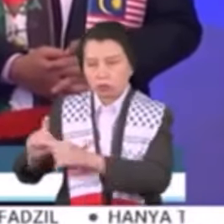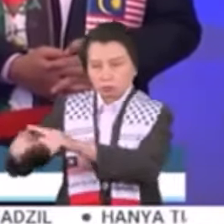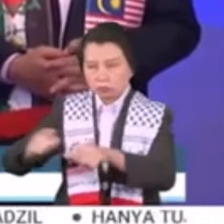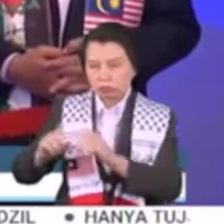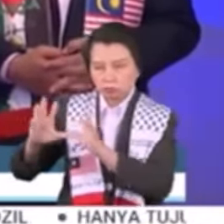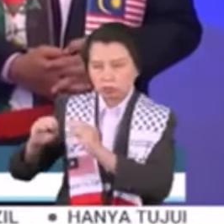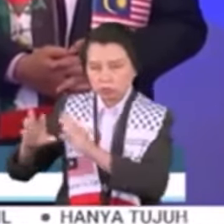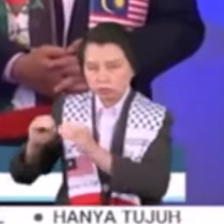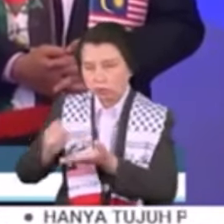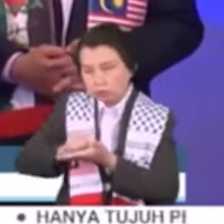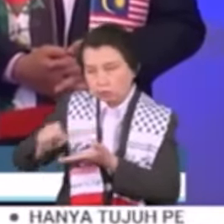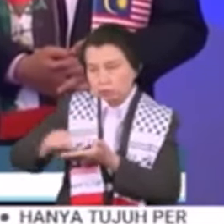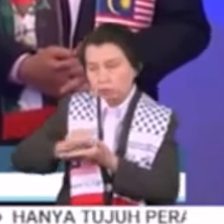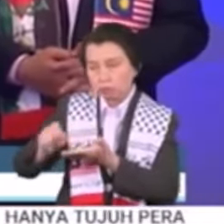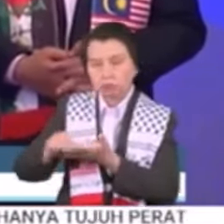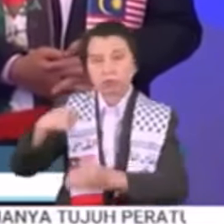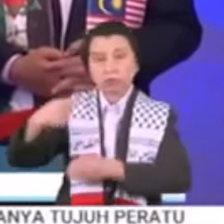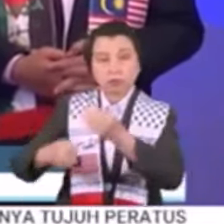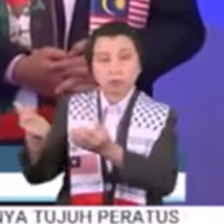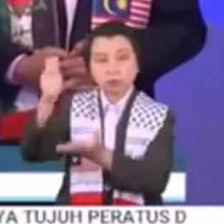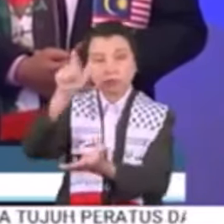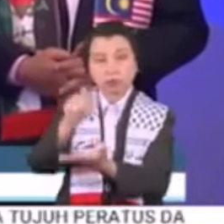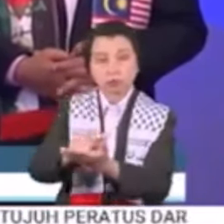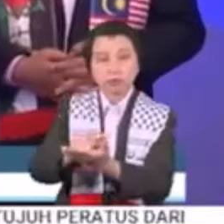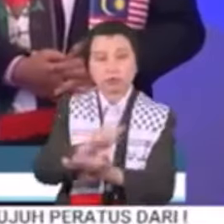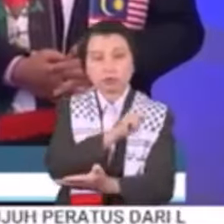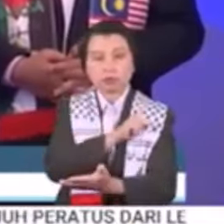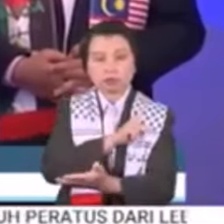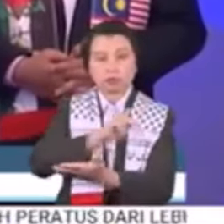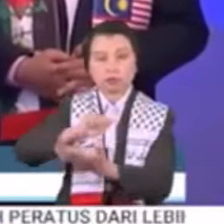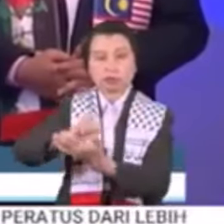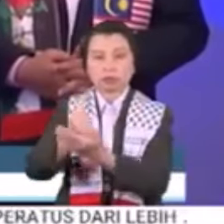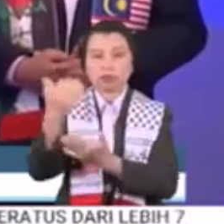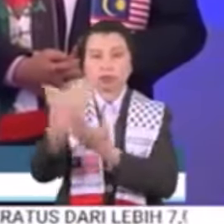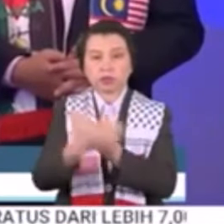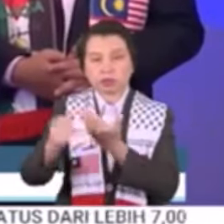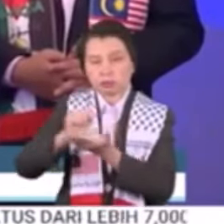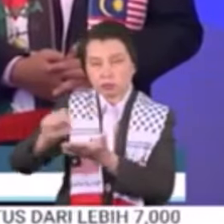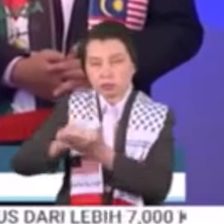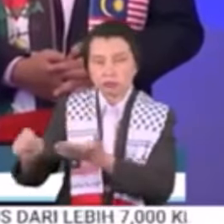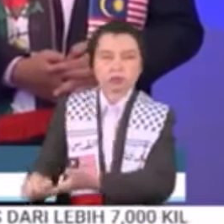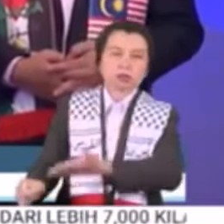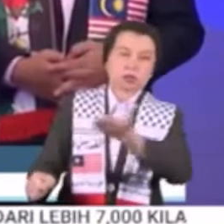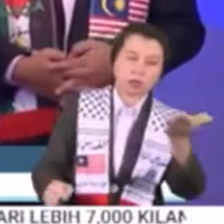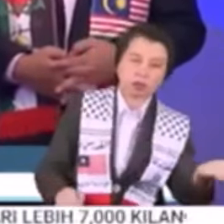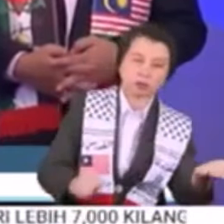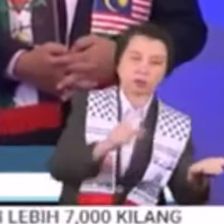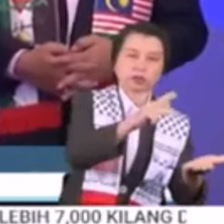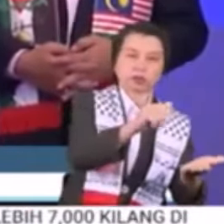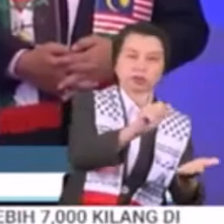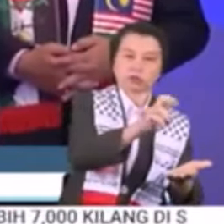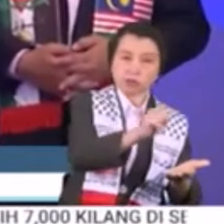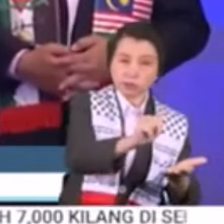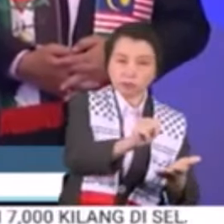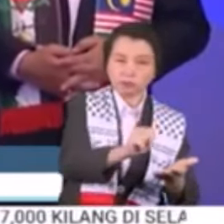perbincangan mengenai laporan Ketua Audit Negara supaya disampaikan kepada KSN. Supaya dipastikan